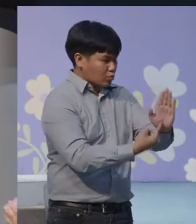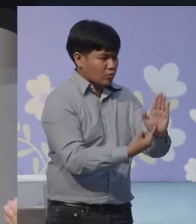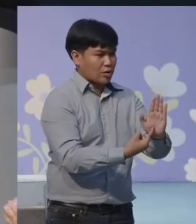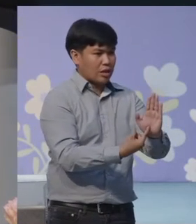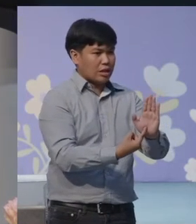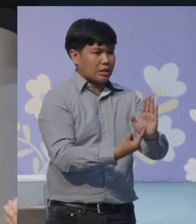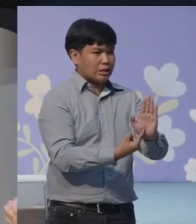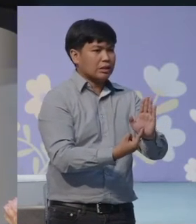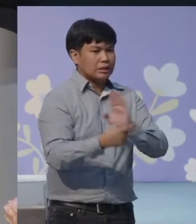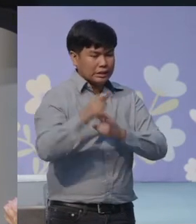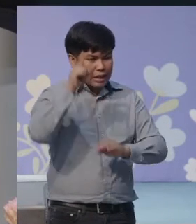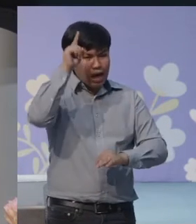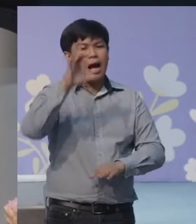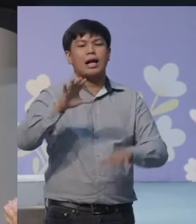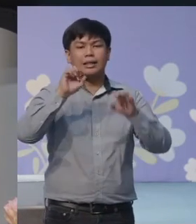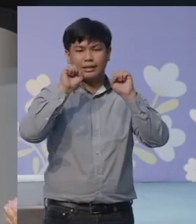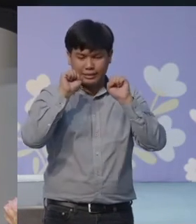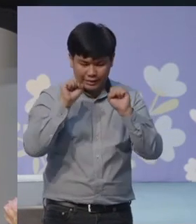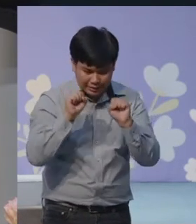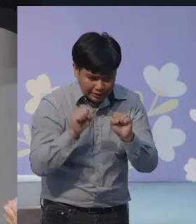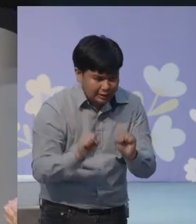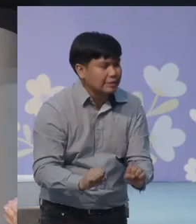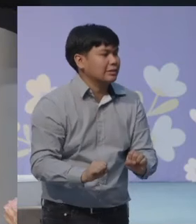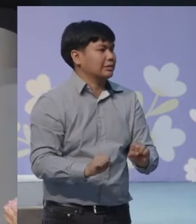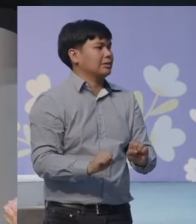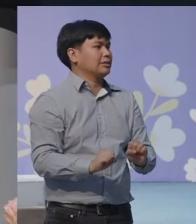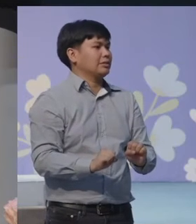ninyo na kaya ng Panginoon na